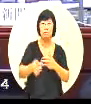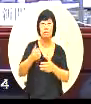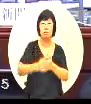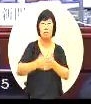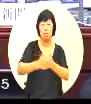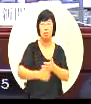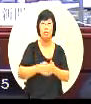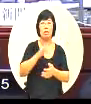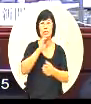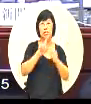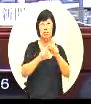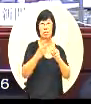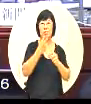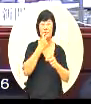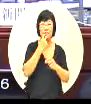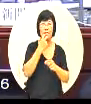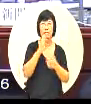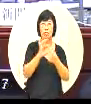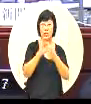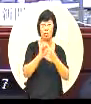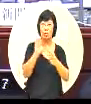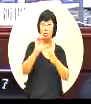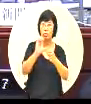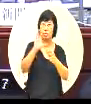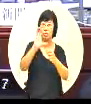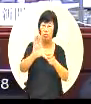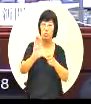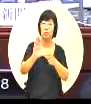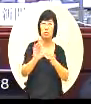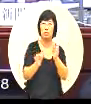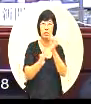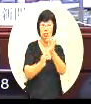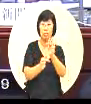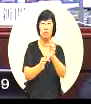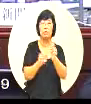是99年的标准，那我们高雄市认